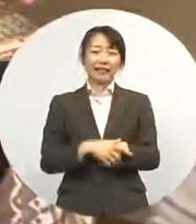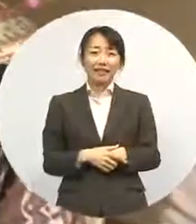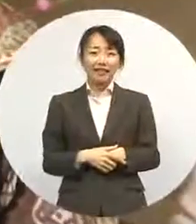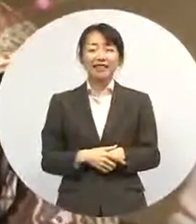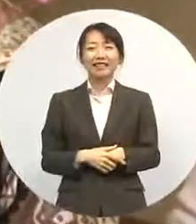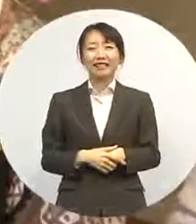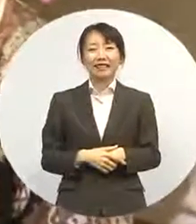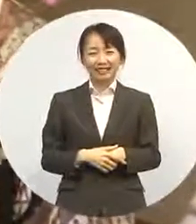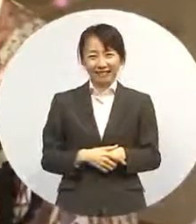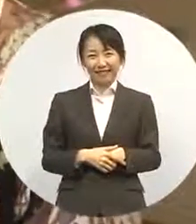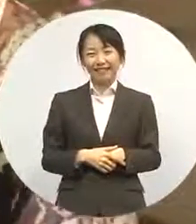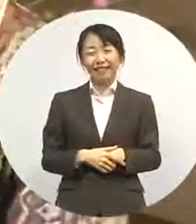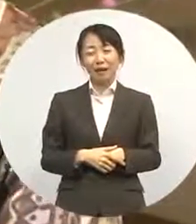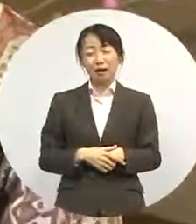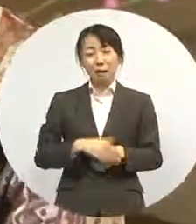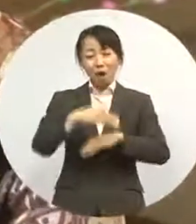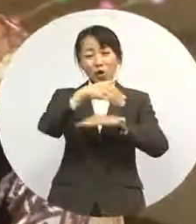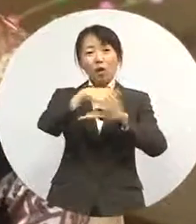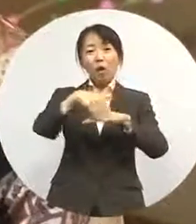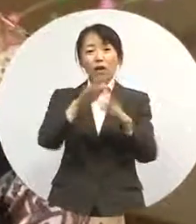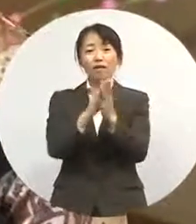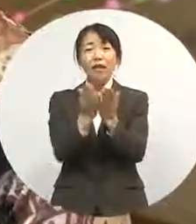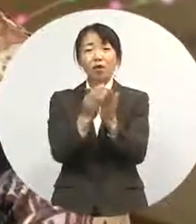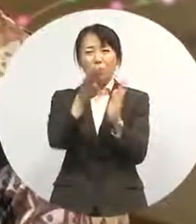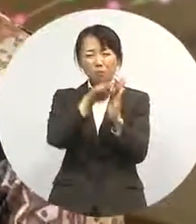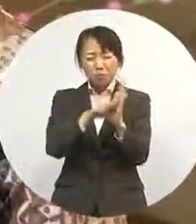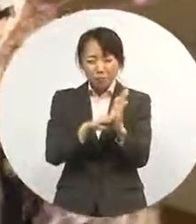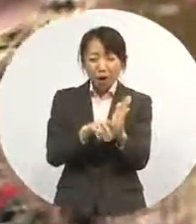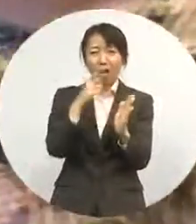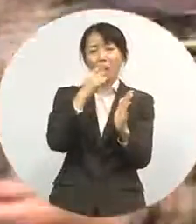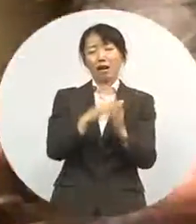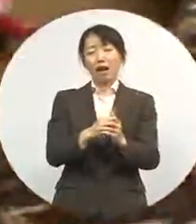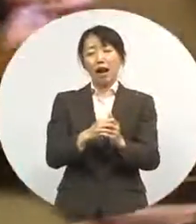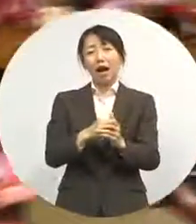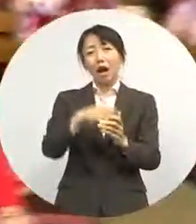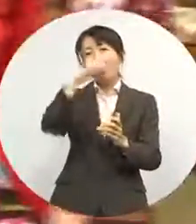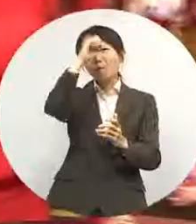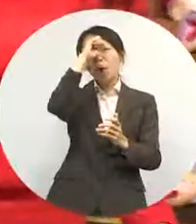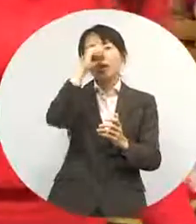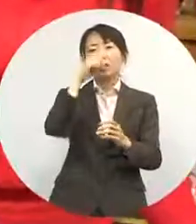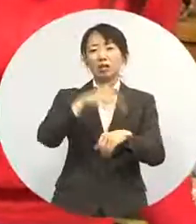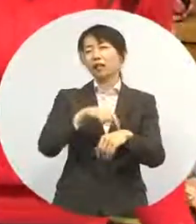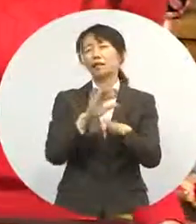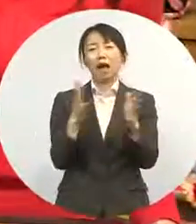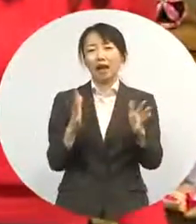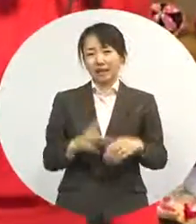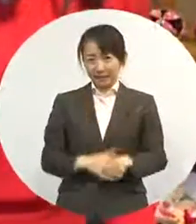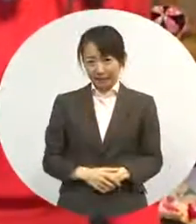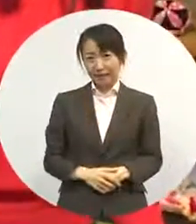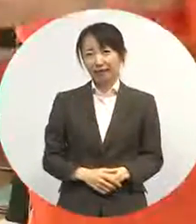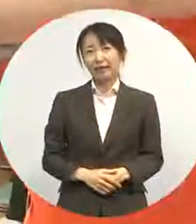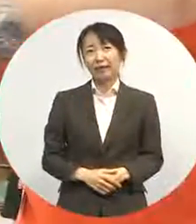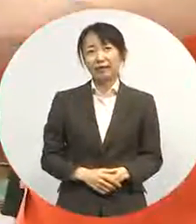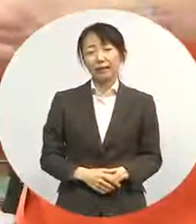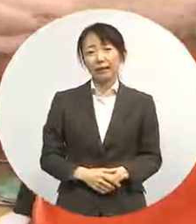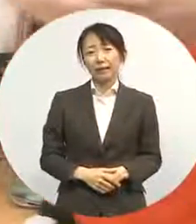毎日出てるそっか、いいですね。 もう手帳が真っ黒です、ね、 ある意味病気してる暇とかないですね。